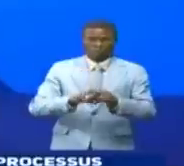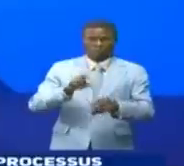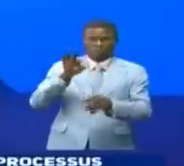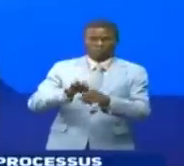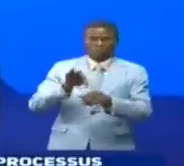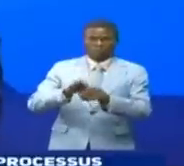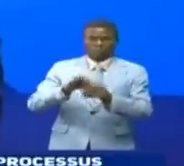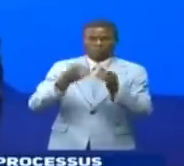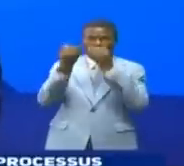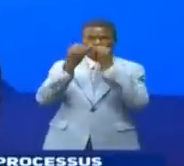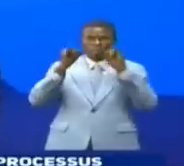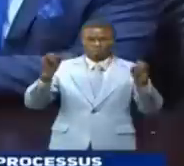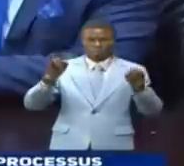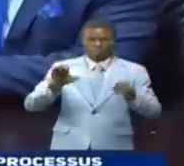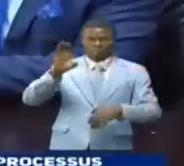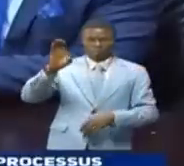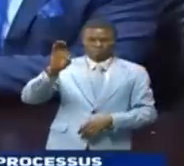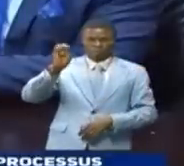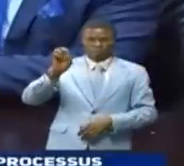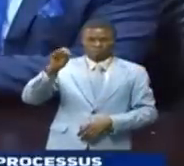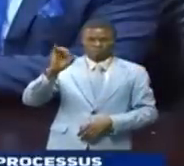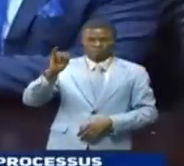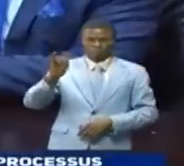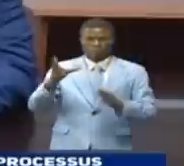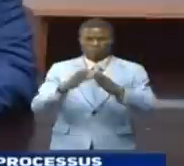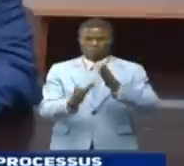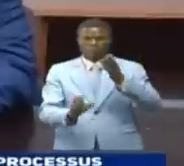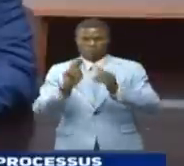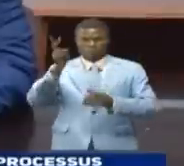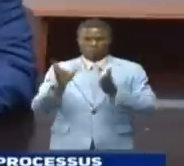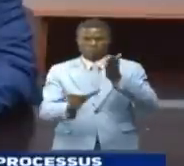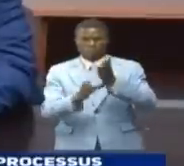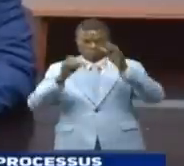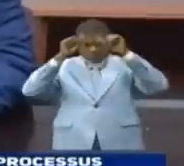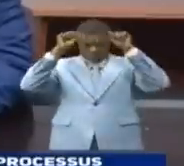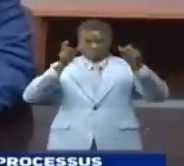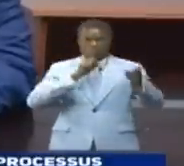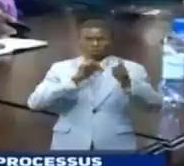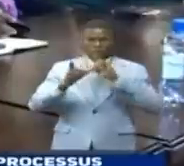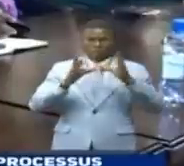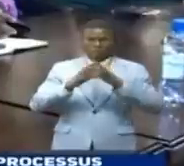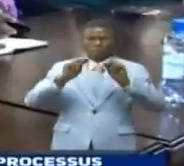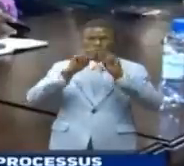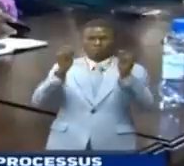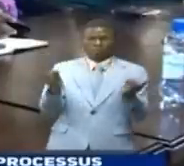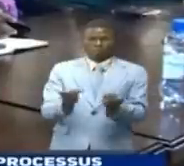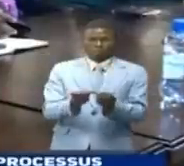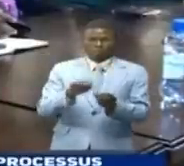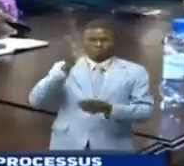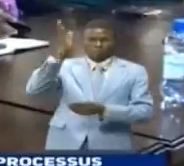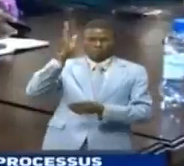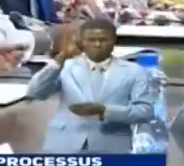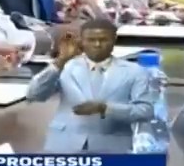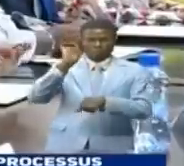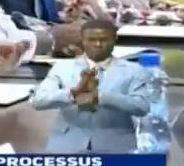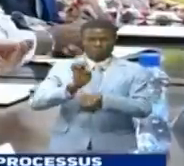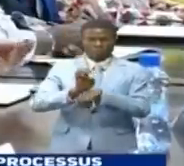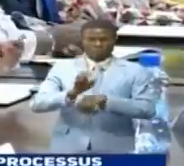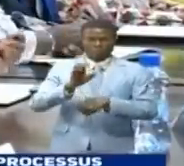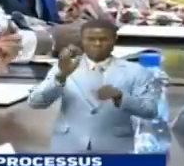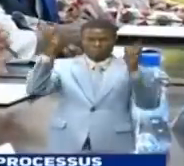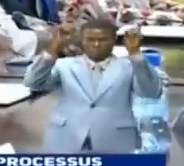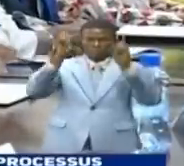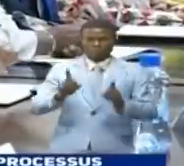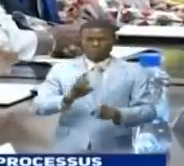Bienvenue Ilanga Lembo, assisté le deuxième vice-président Didi Manara Linga, a échangé avec une délégation de la Conférence des Églises de toute l'Afrique,